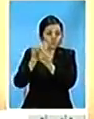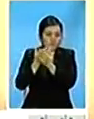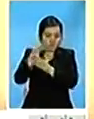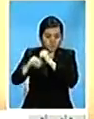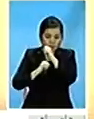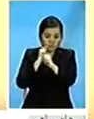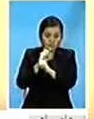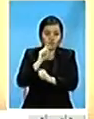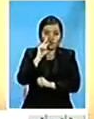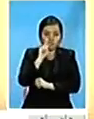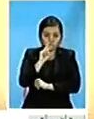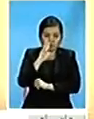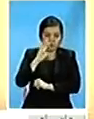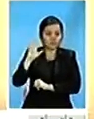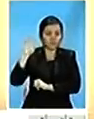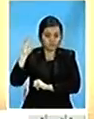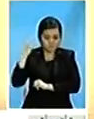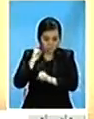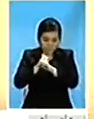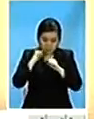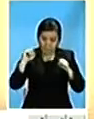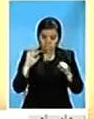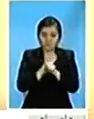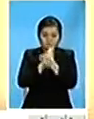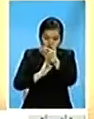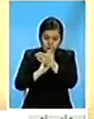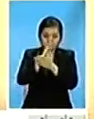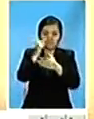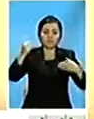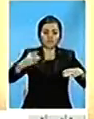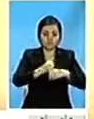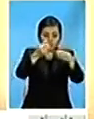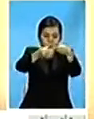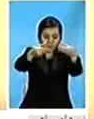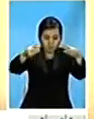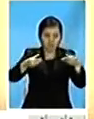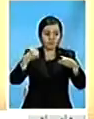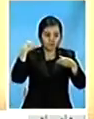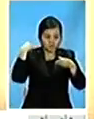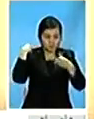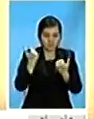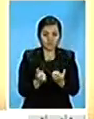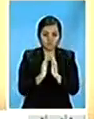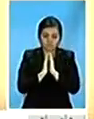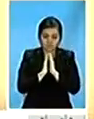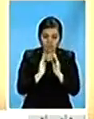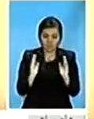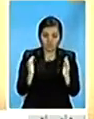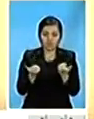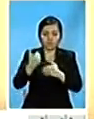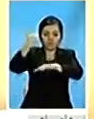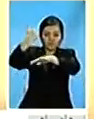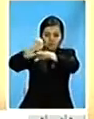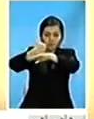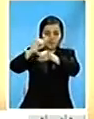ศ. 2556อย่างเต็มที่จนสำเร็จลุล่วงไปด้วยดีพร้อมทั้งขอกราบขอบคุณท่านหัวหน้าส่วน